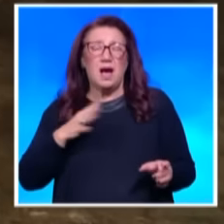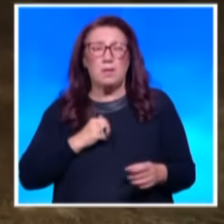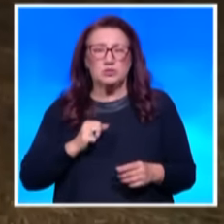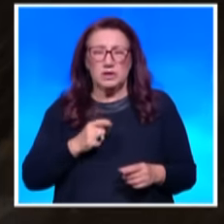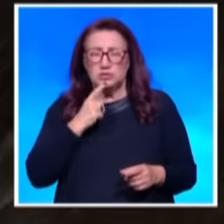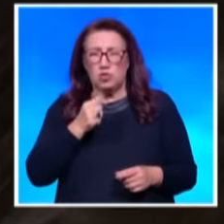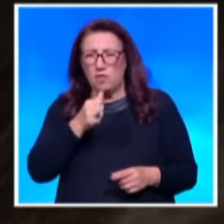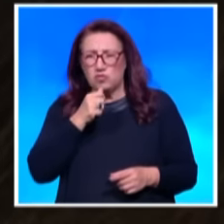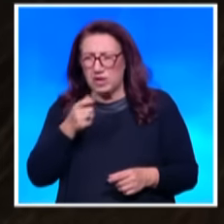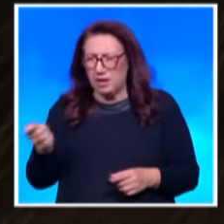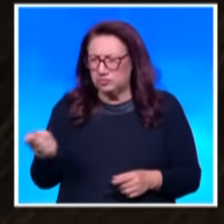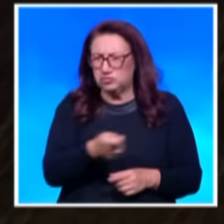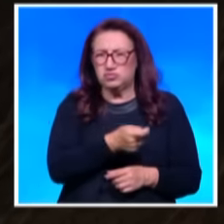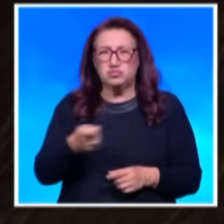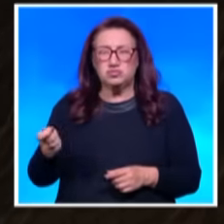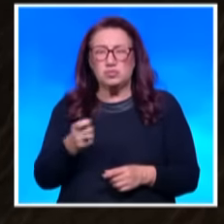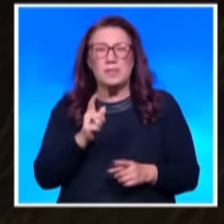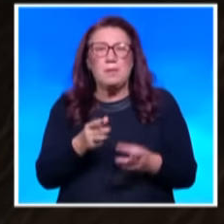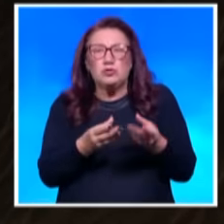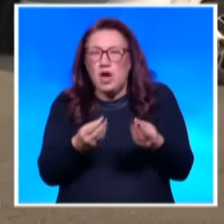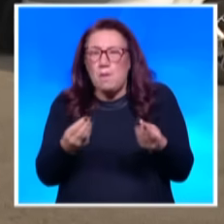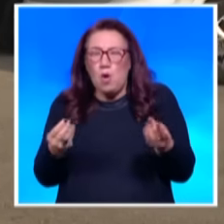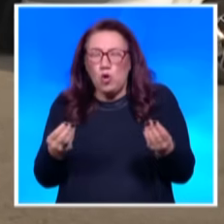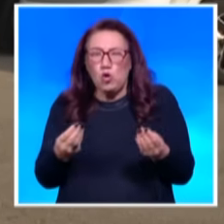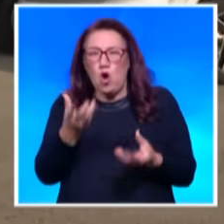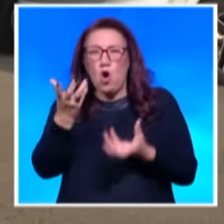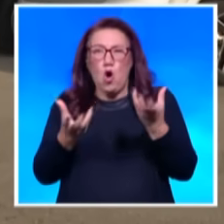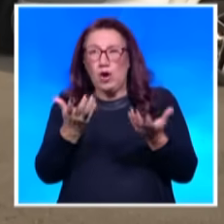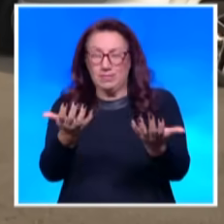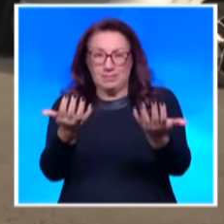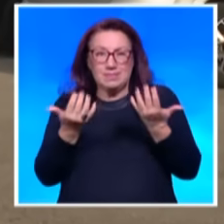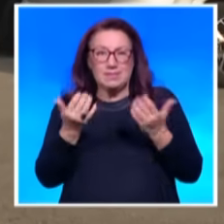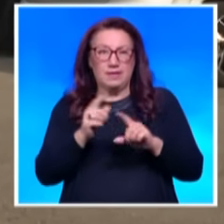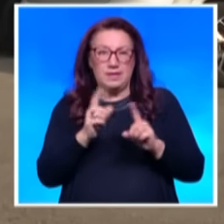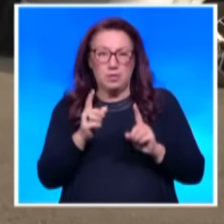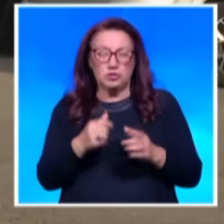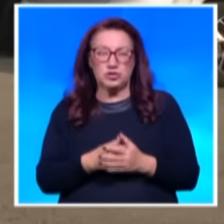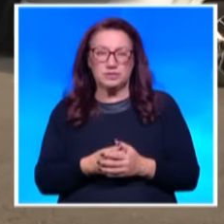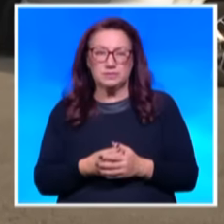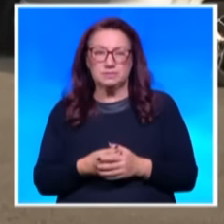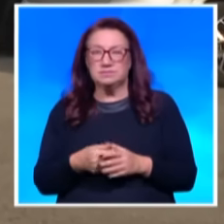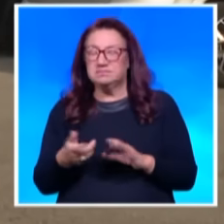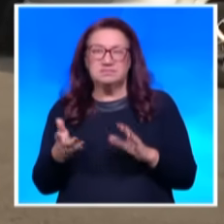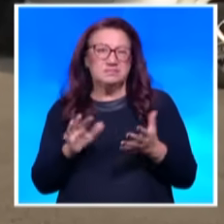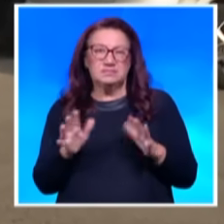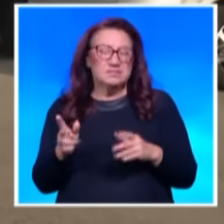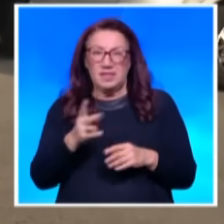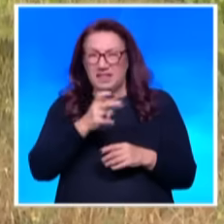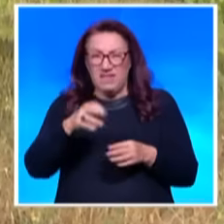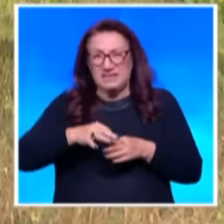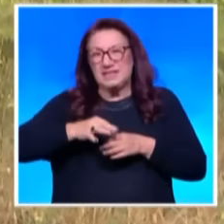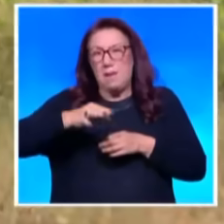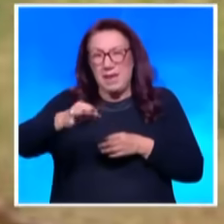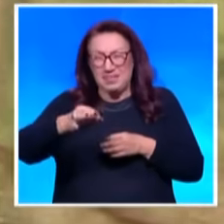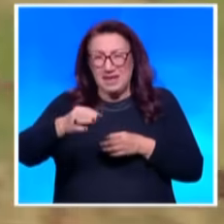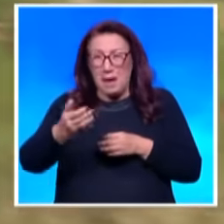ако дойде да е мокро, пак малко ще помогне. Буквално на не повече от 200 метра от селото успяхме